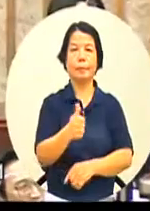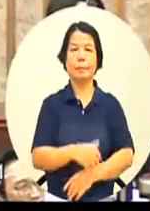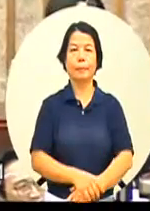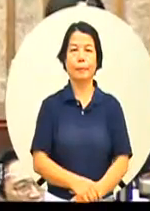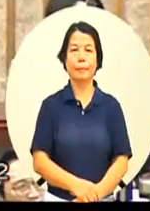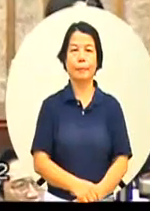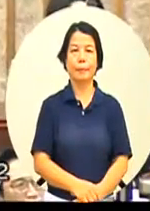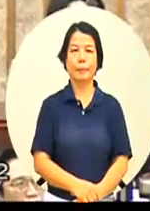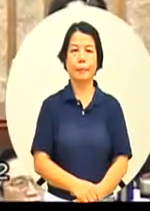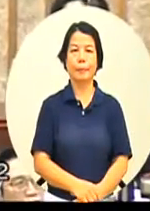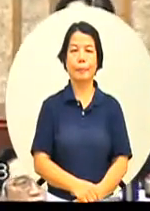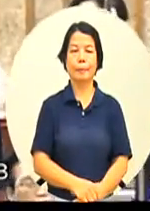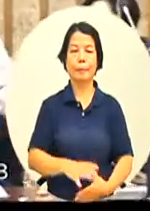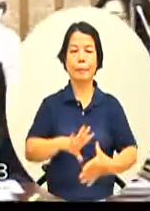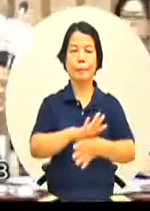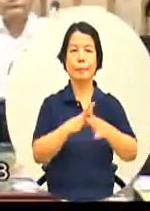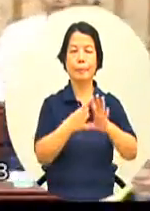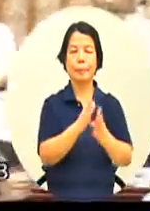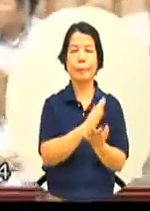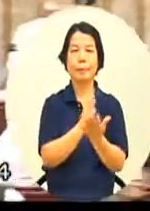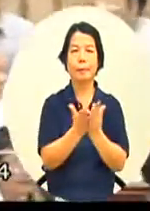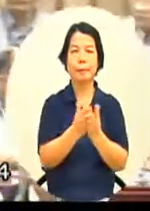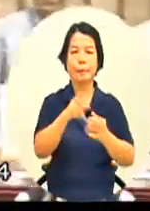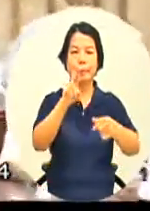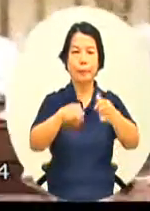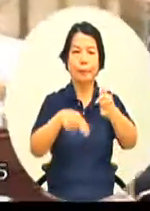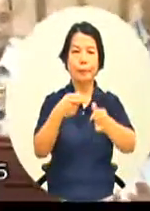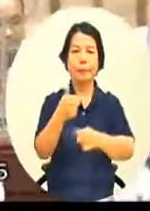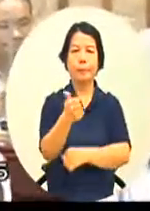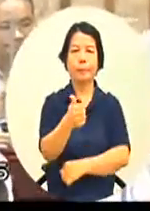第二位是我们文书科的刘慧君刘科长。